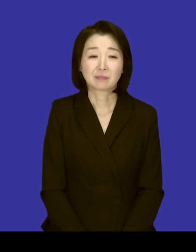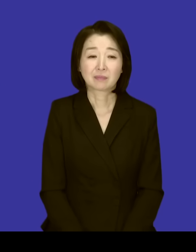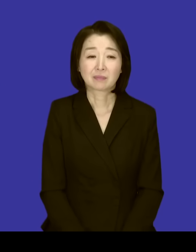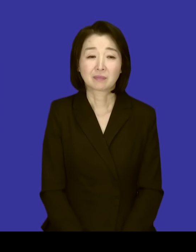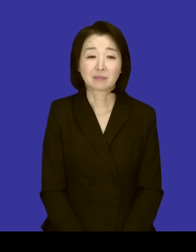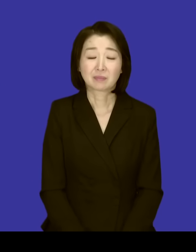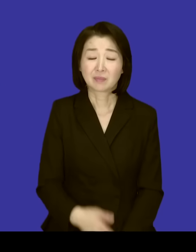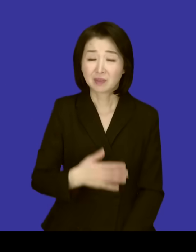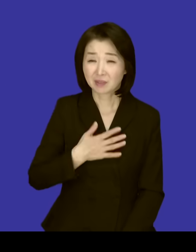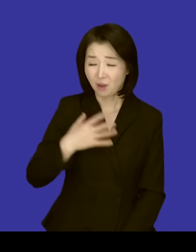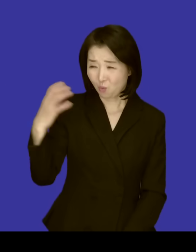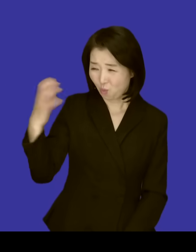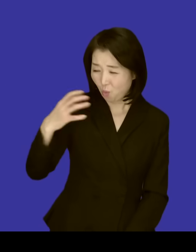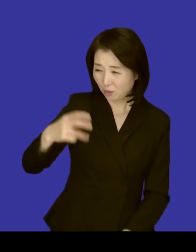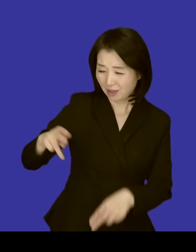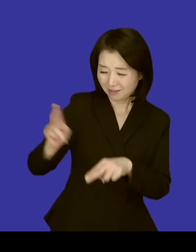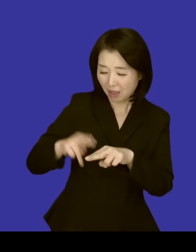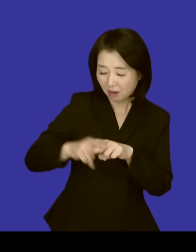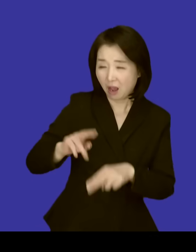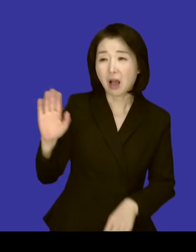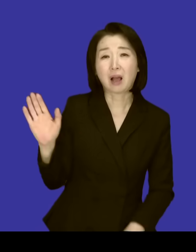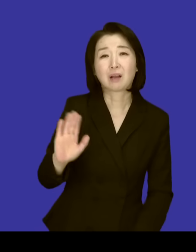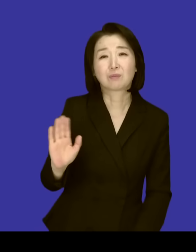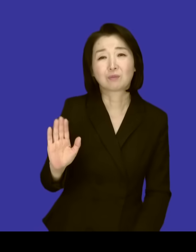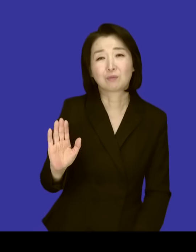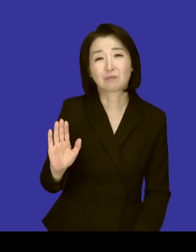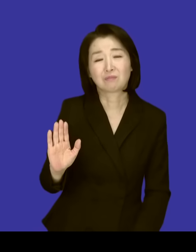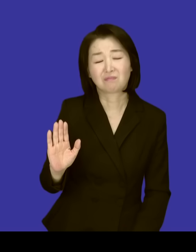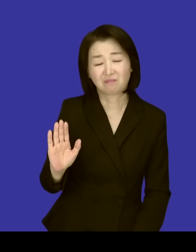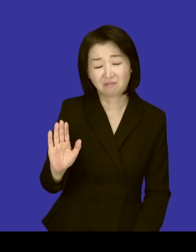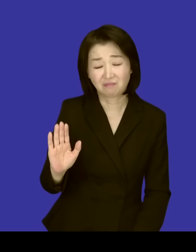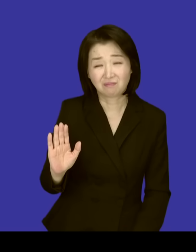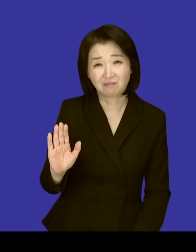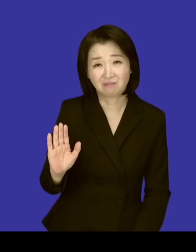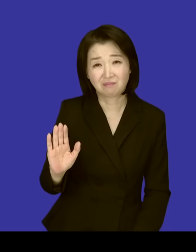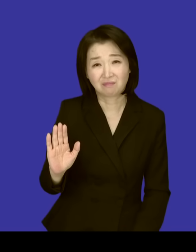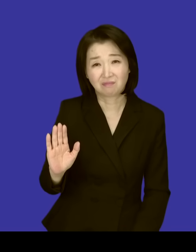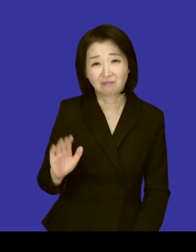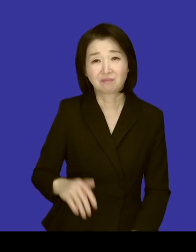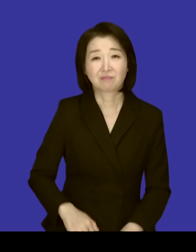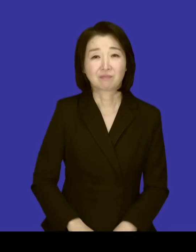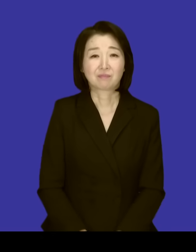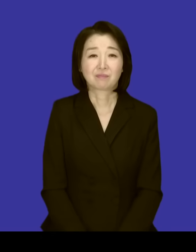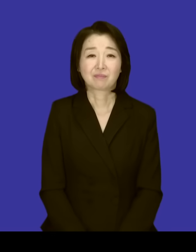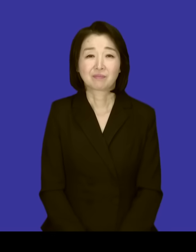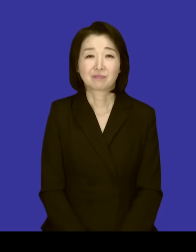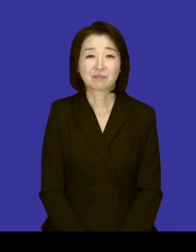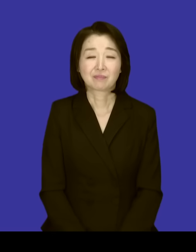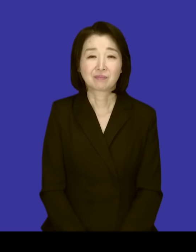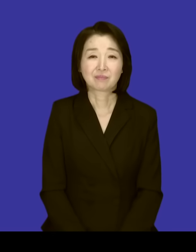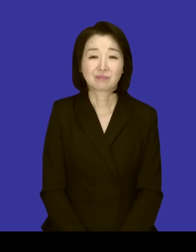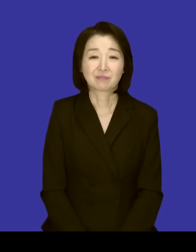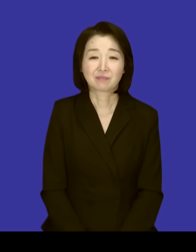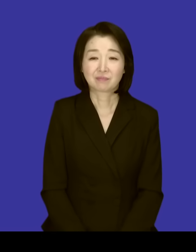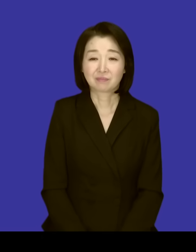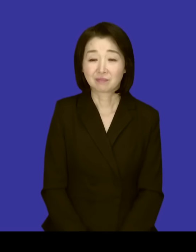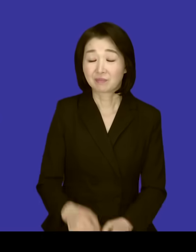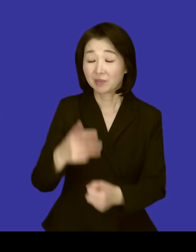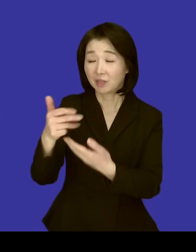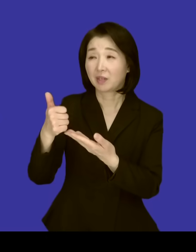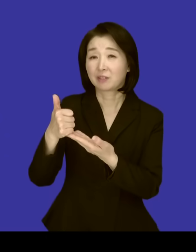나를 혼내거나 때리거나 뭐 그런 식으로 표현하셨을 수도 있는데 전혀 그러지 않으시고